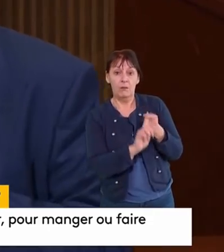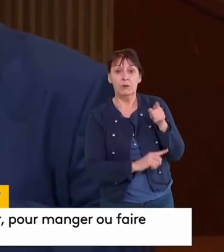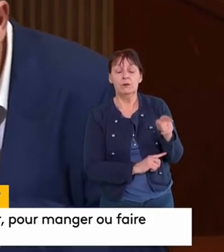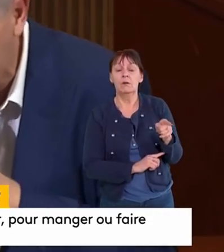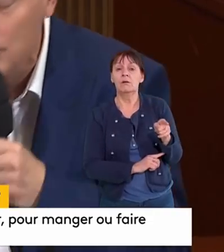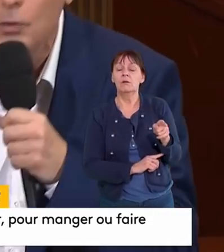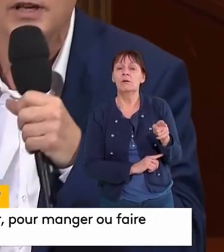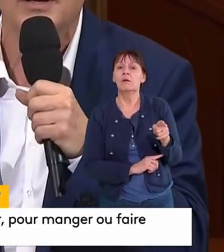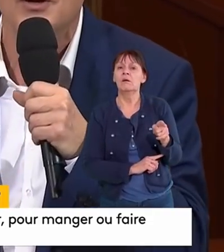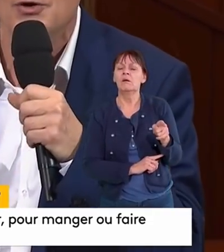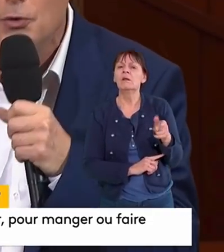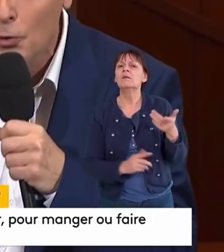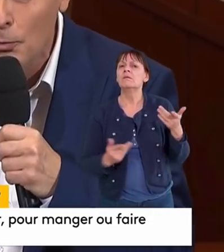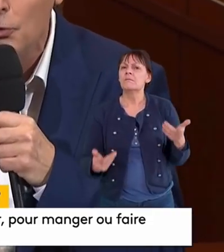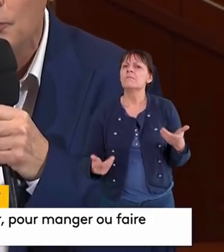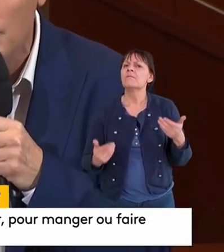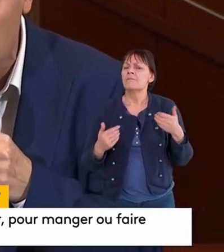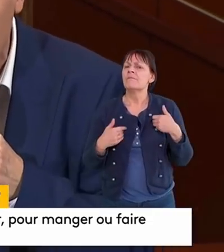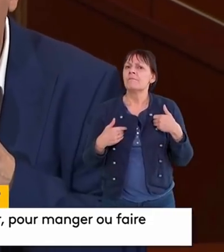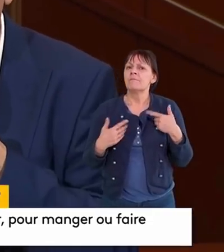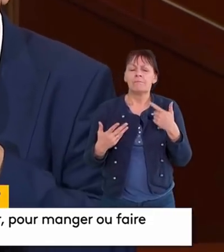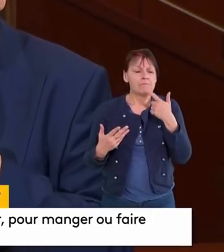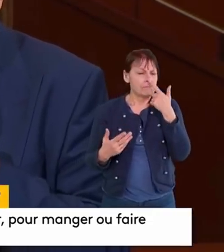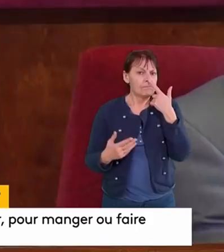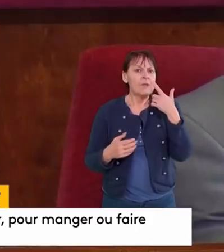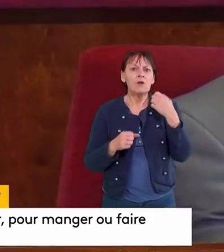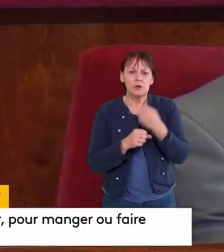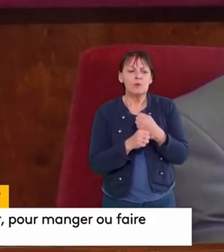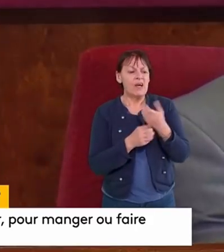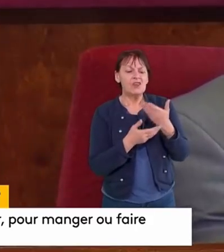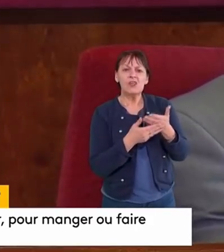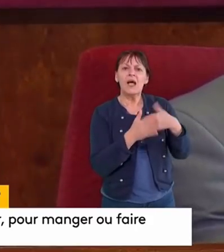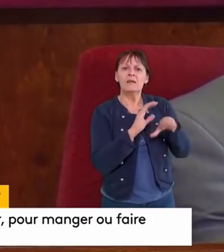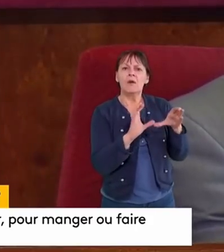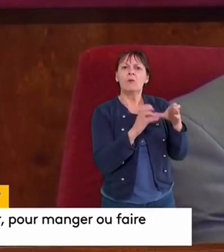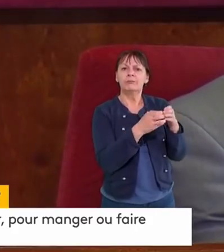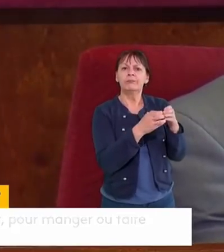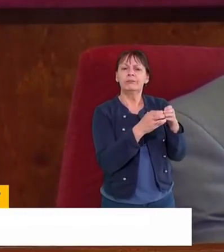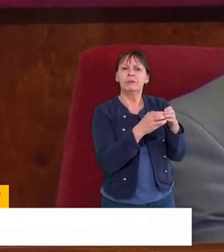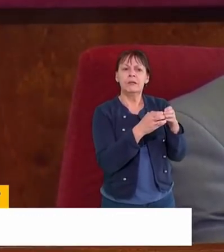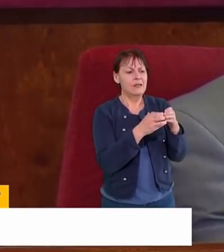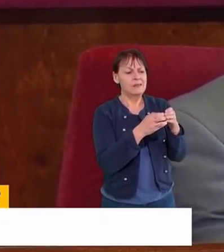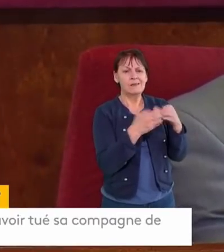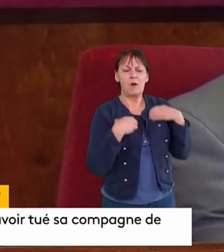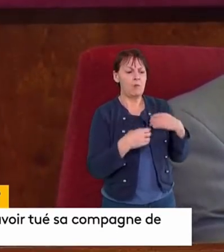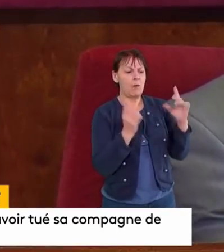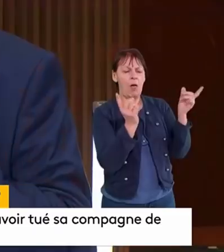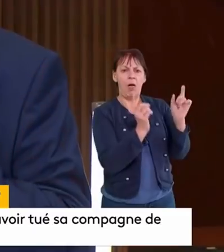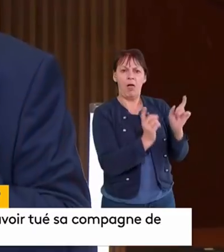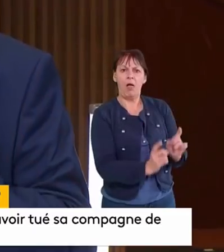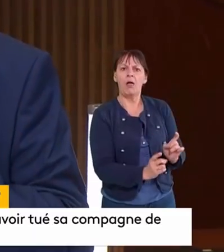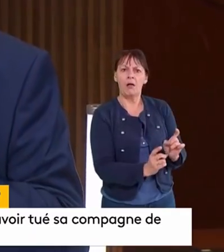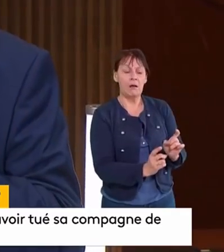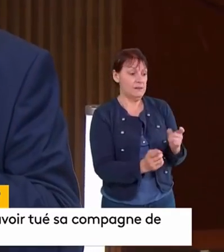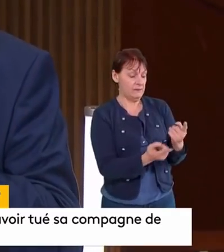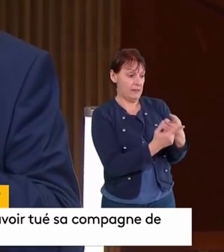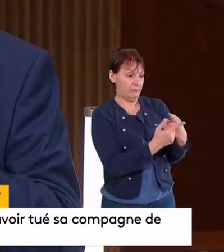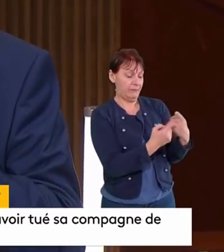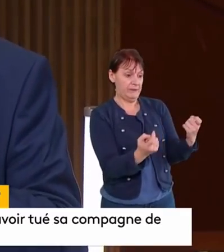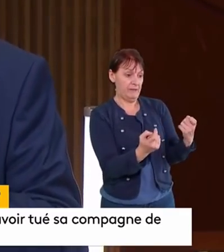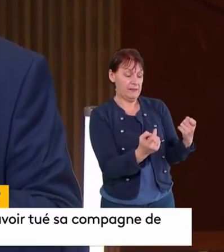a été faite et qui a réduit le nombre de membres du CESE et sa diversité à travers cette réduction. Et ce que